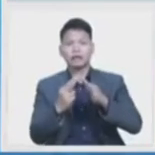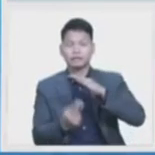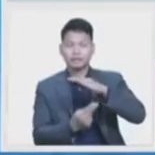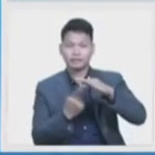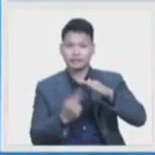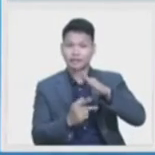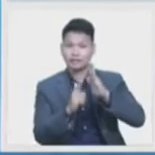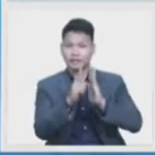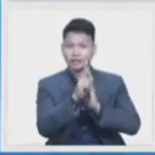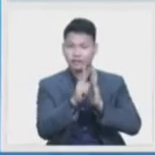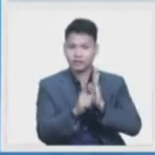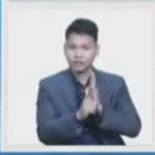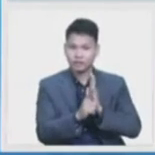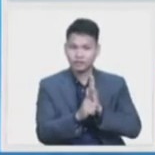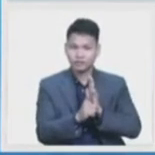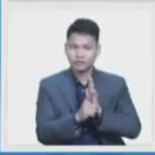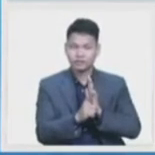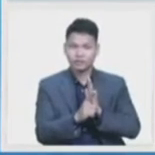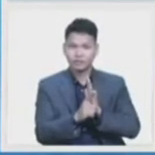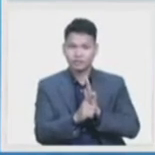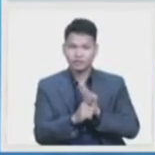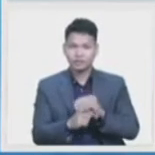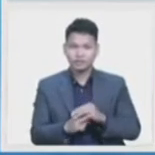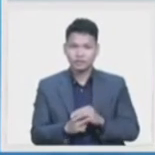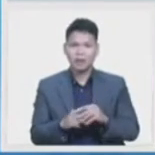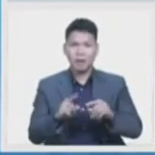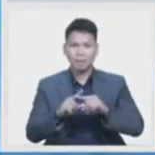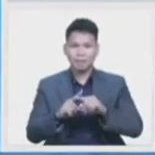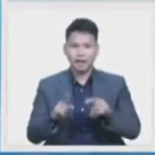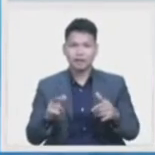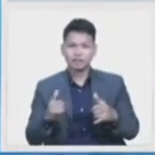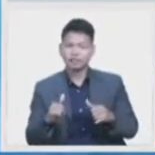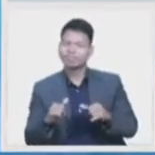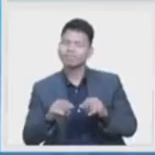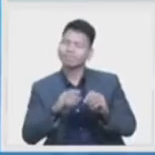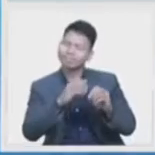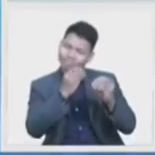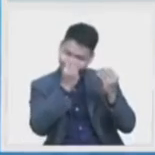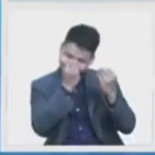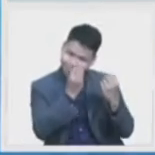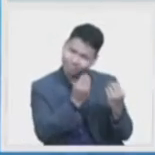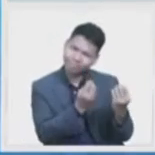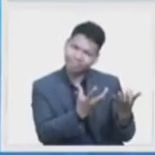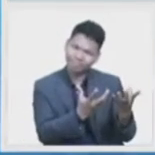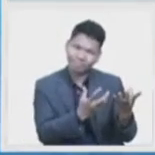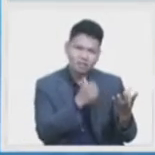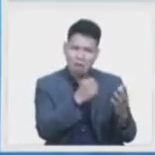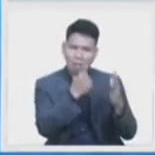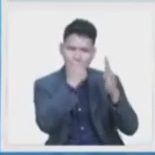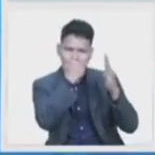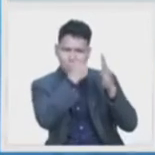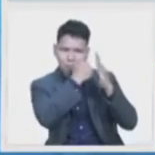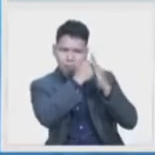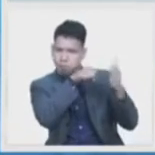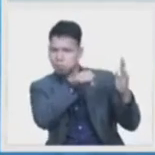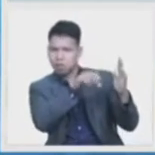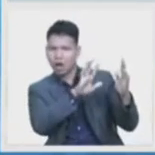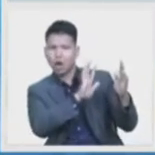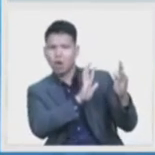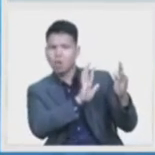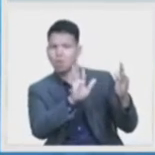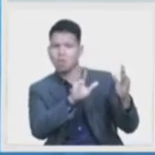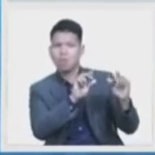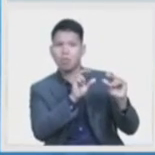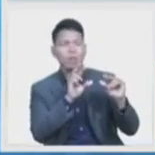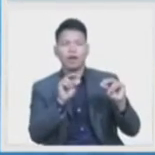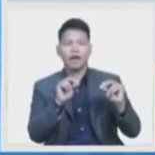ilalom siya sa balaod. Apan nagmasinugtanon siya, mga kaigalaan. Wala siya mag-rebuild eh. Nagtuman